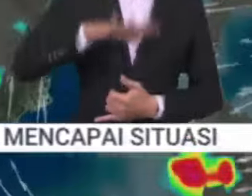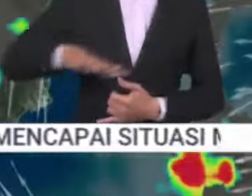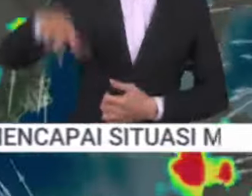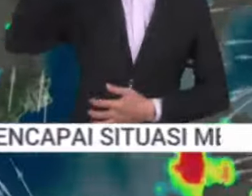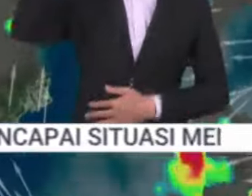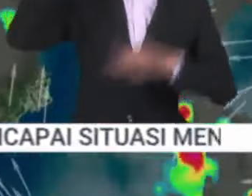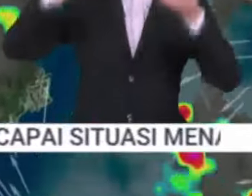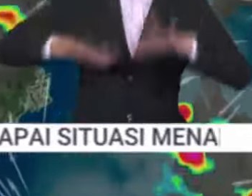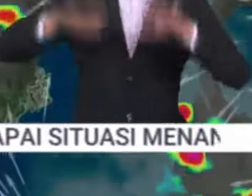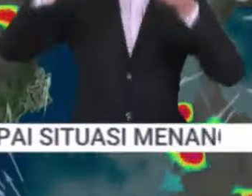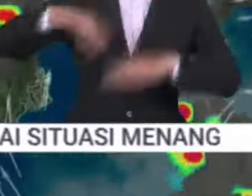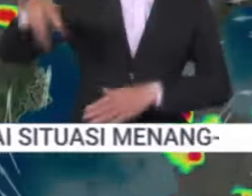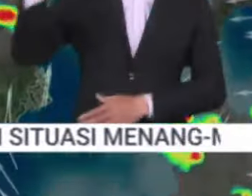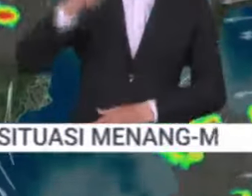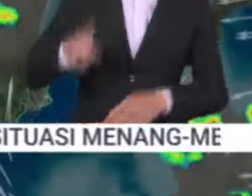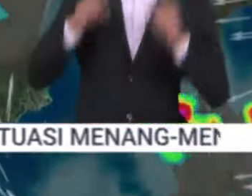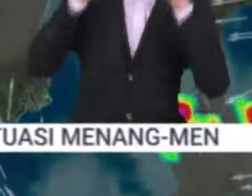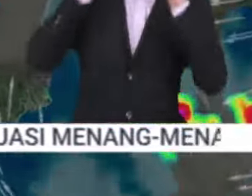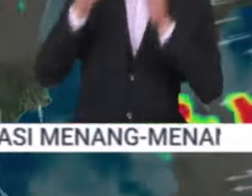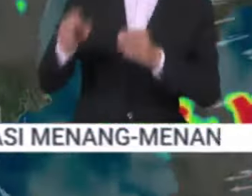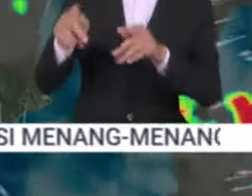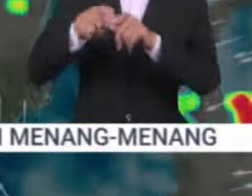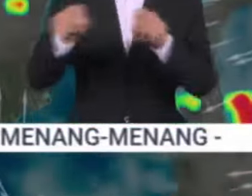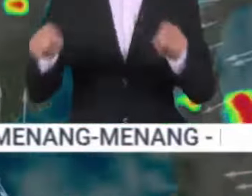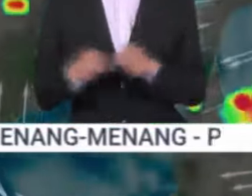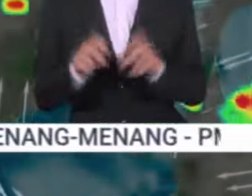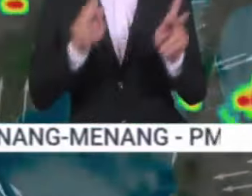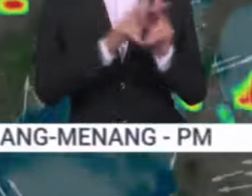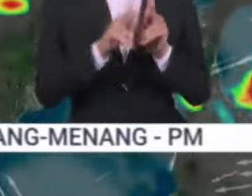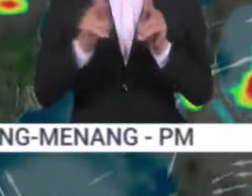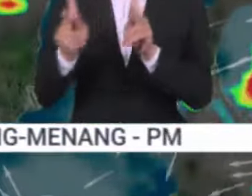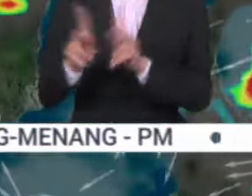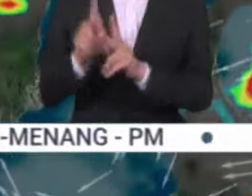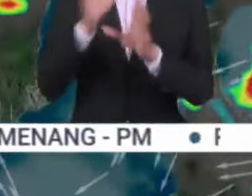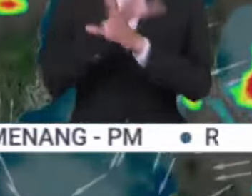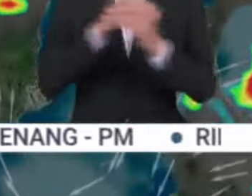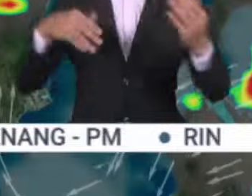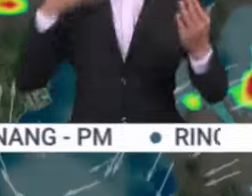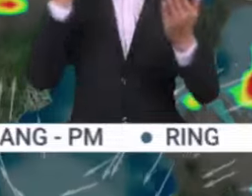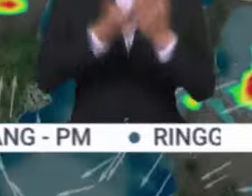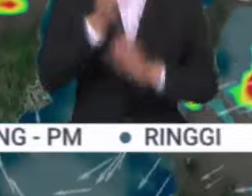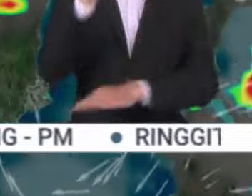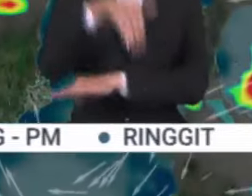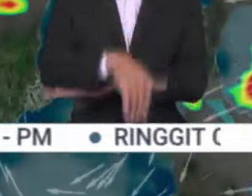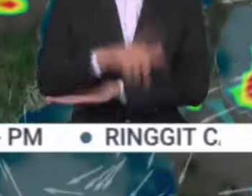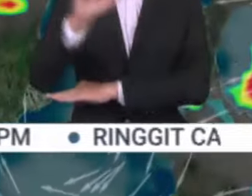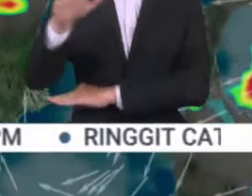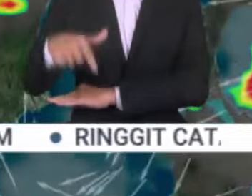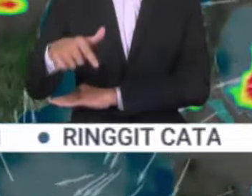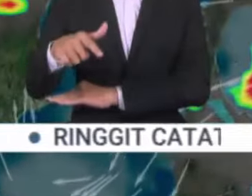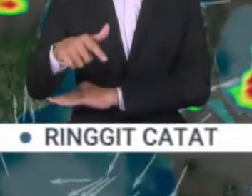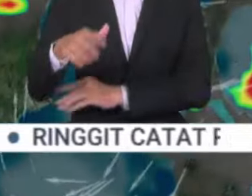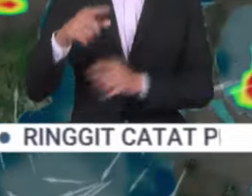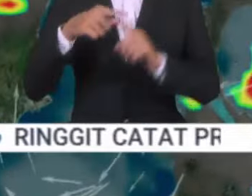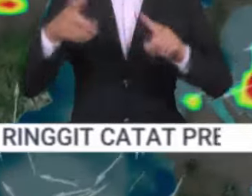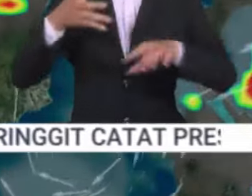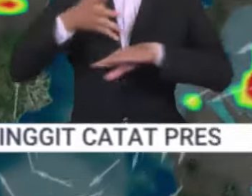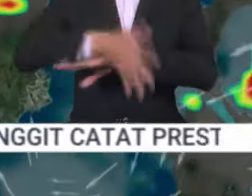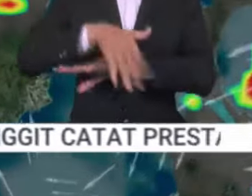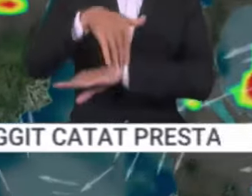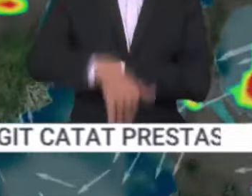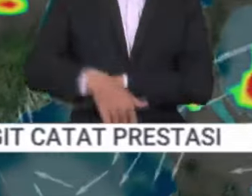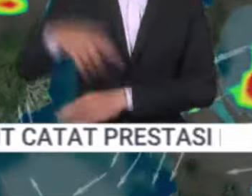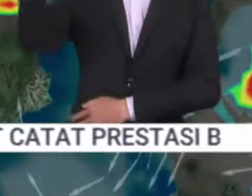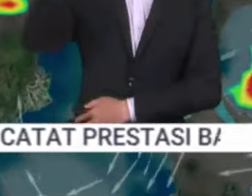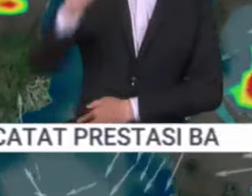petir akan lebih tertumpu di sekitar kawasan pedalaman Sarawak sehinggalah ke tengah malam nanti. Dan pada waktu lewat malam, ribut